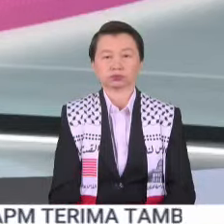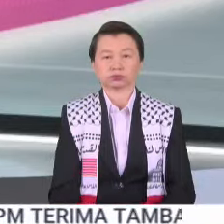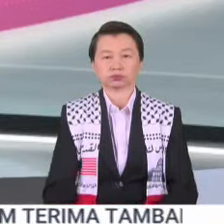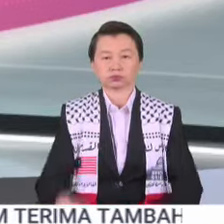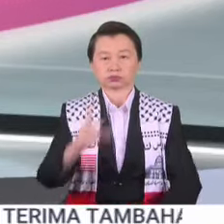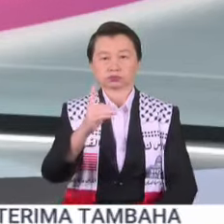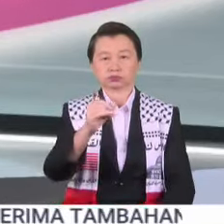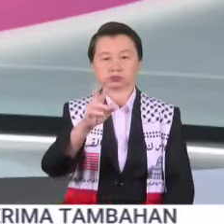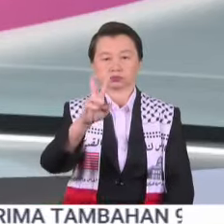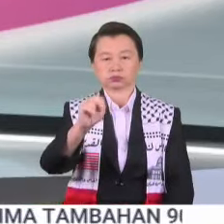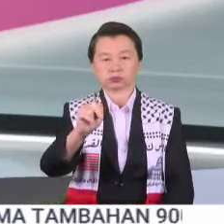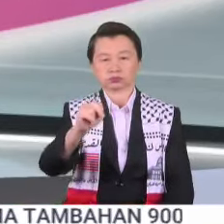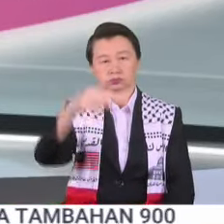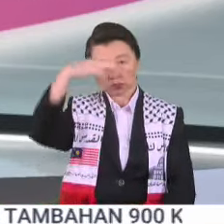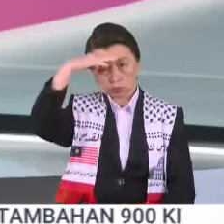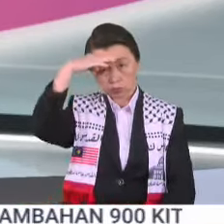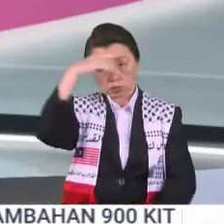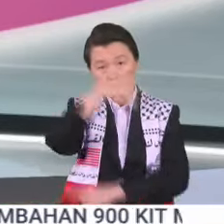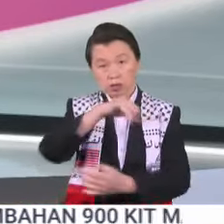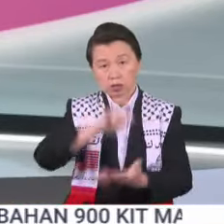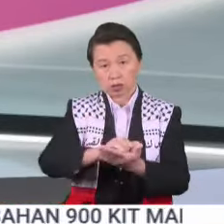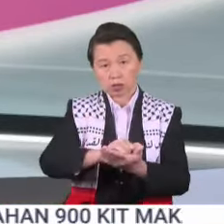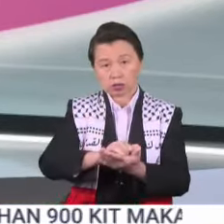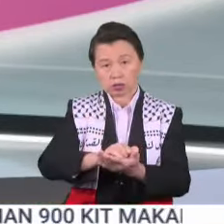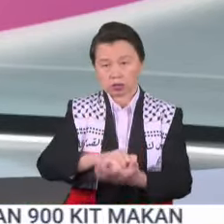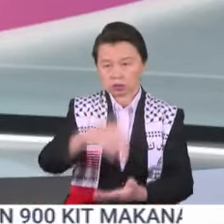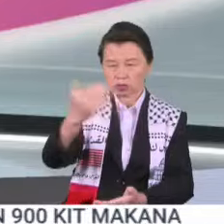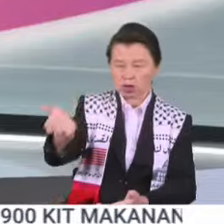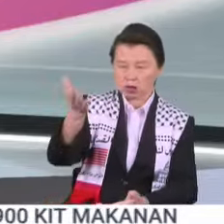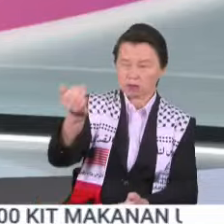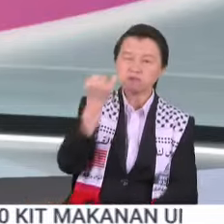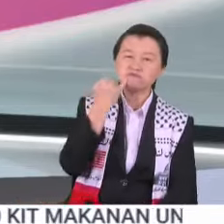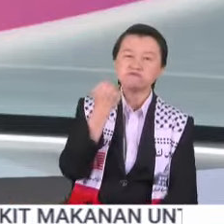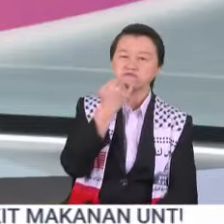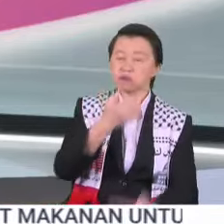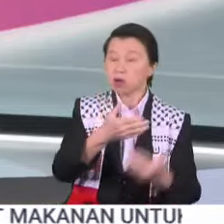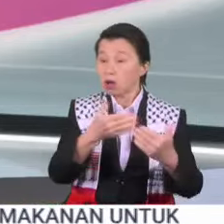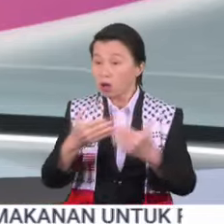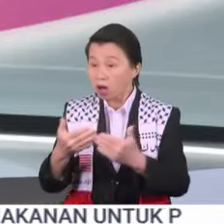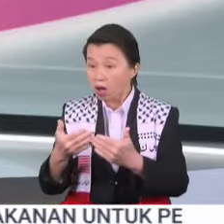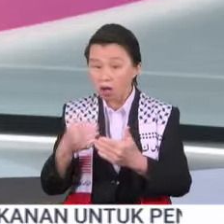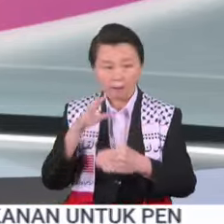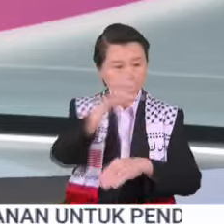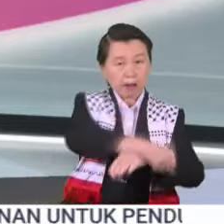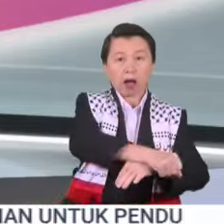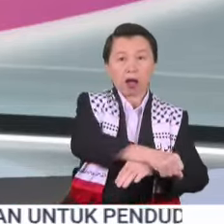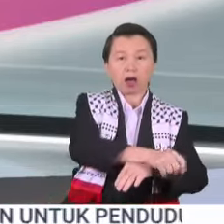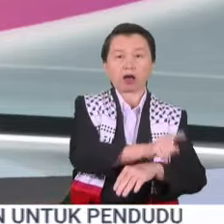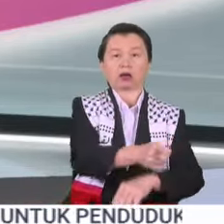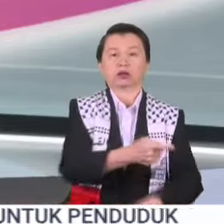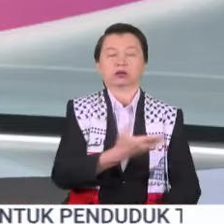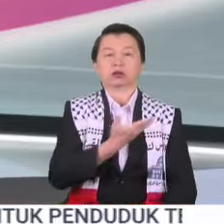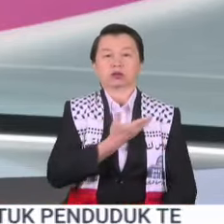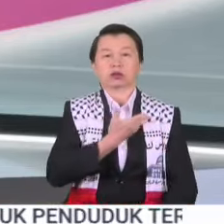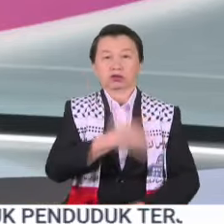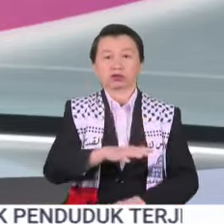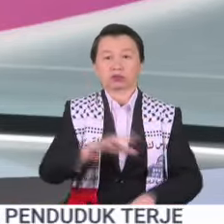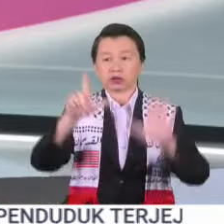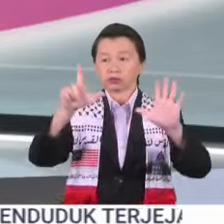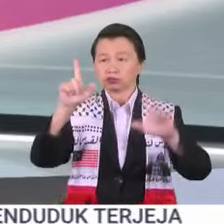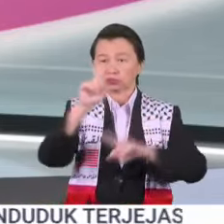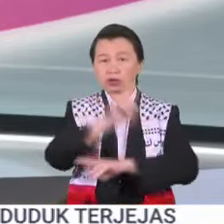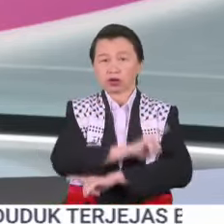Dewan Undangan Negeri Don Johor hari ini mengutuk tindakan Israel yang menyambung serangan ke atas Semenanjung Gaza pada Jumaat selepas 7